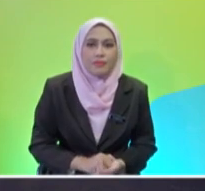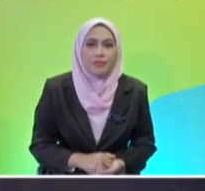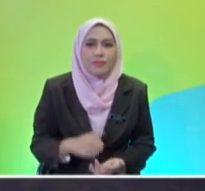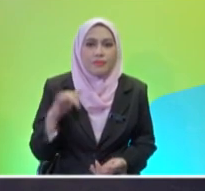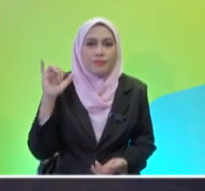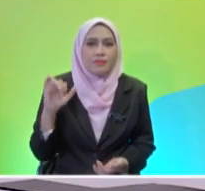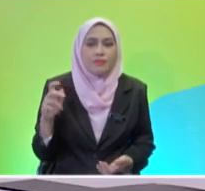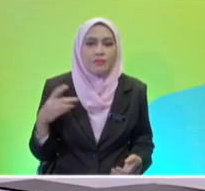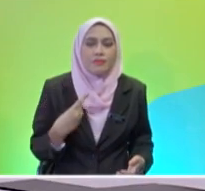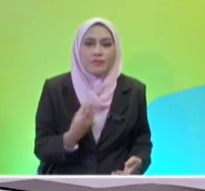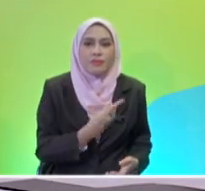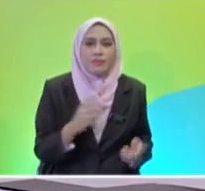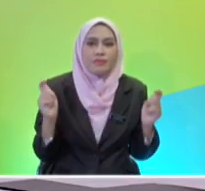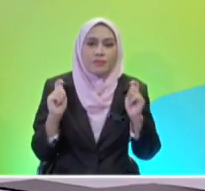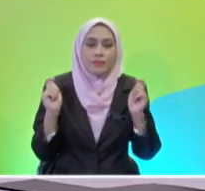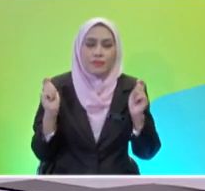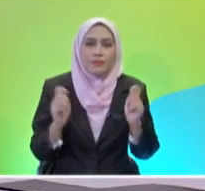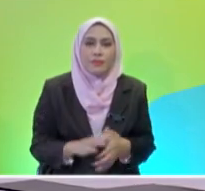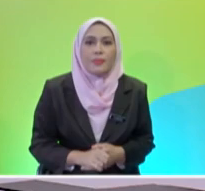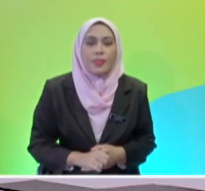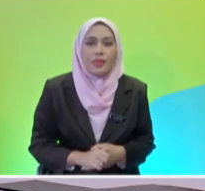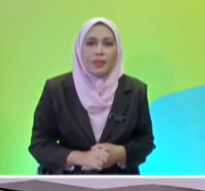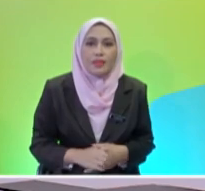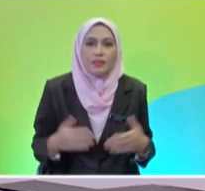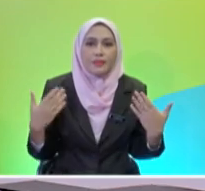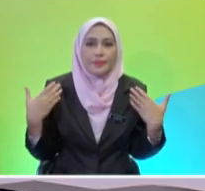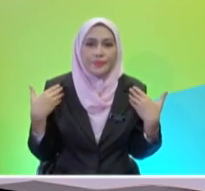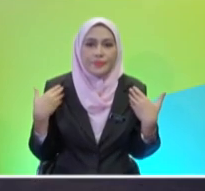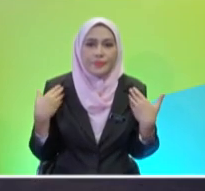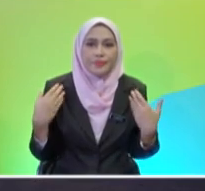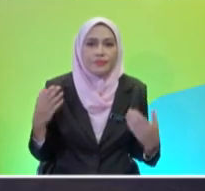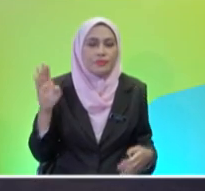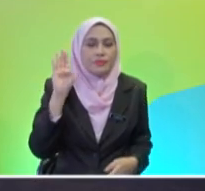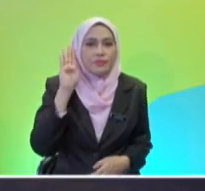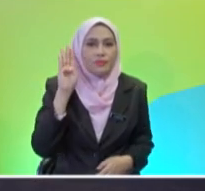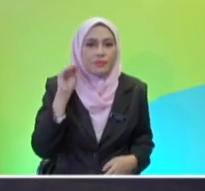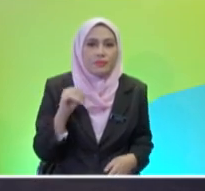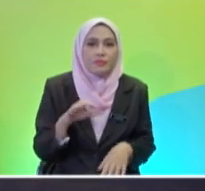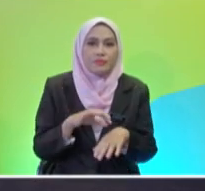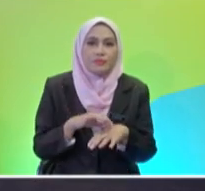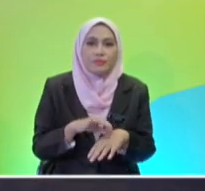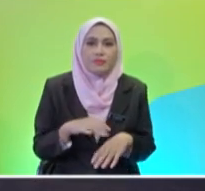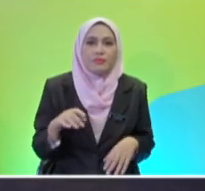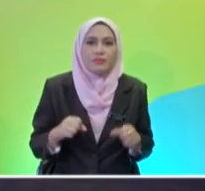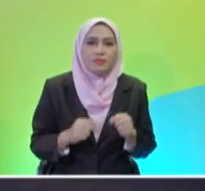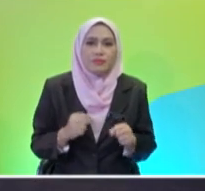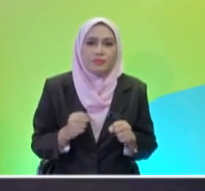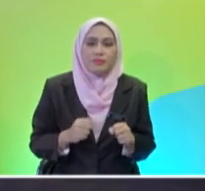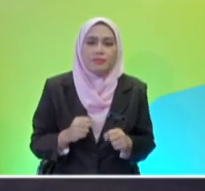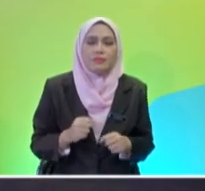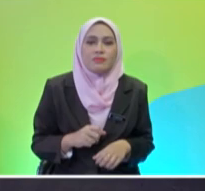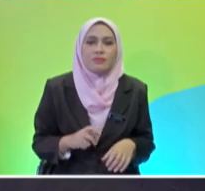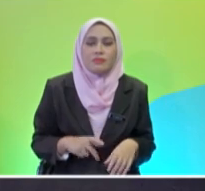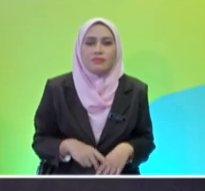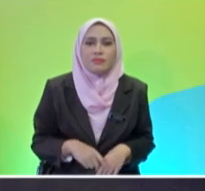tak? Saya sangat takut lebah. Ria ada tak pengalaman dengan lebah? Ada cikgu, masa kat kampung dulu selalu kena kejar dengan lebah. Cuba cikgu